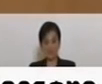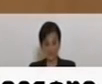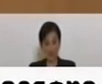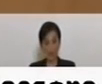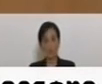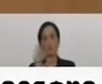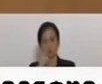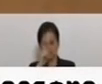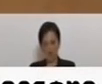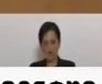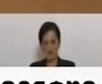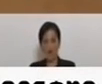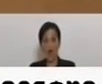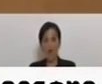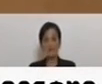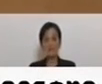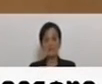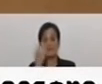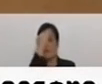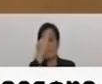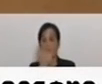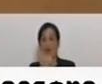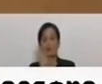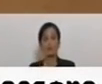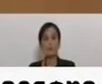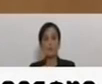გვახსოვდეს, რომ ეს მადლობა უპირველეს ყოვლისა